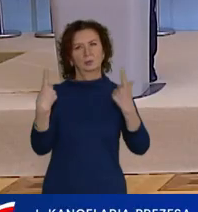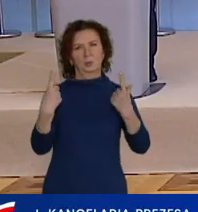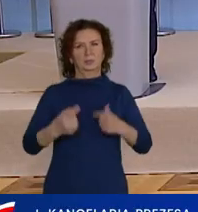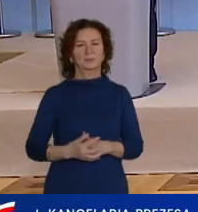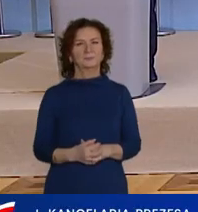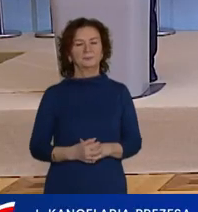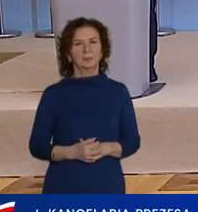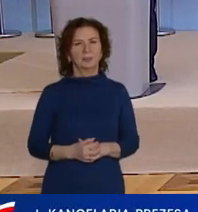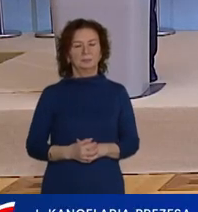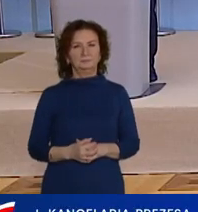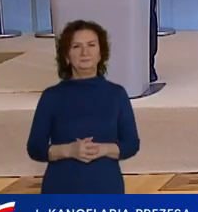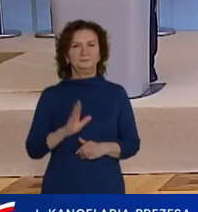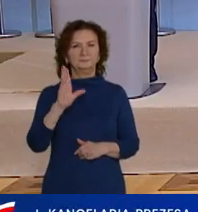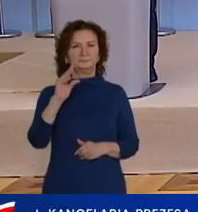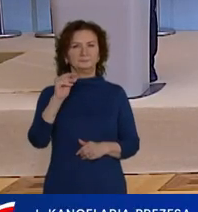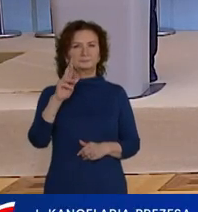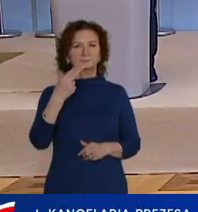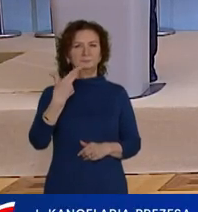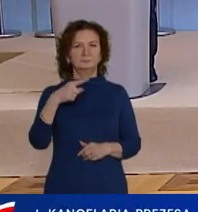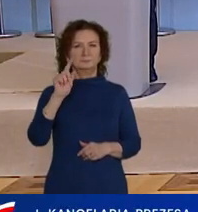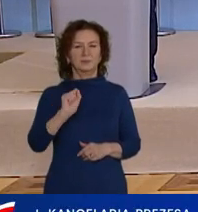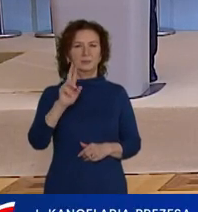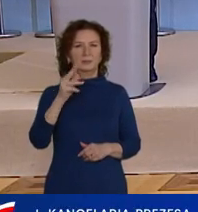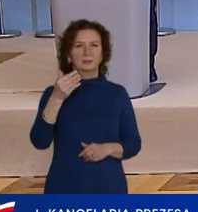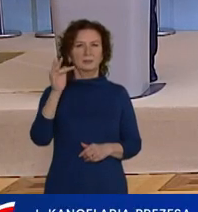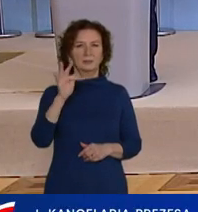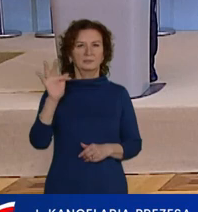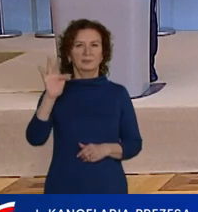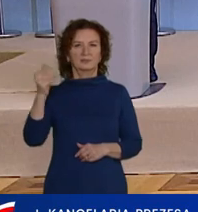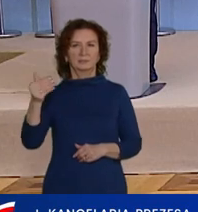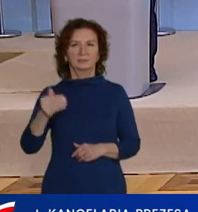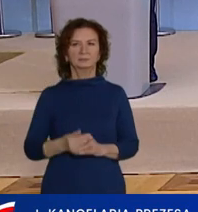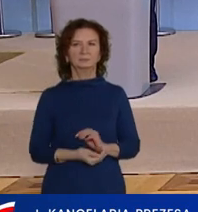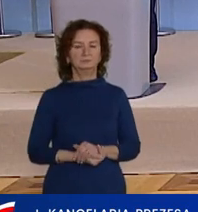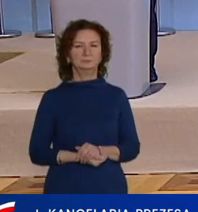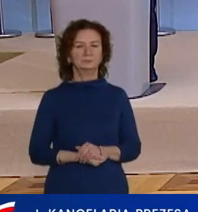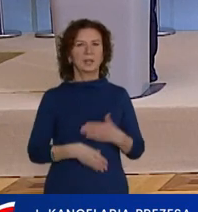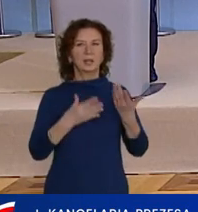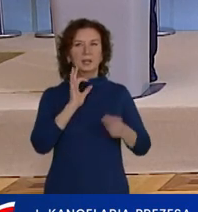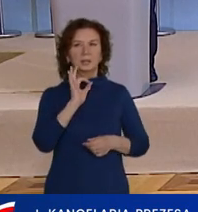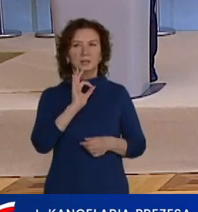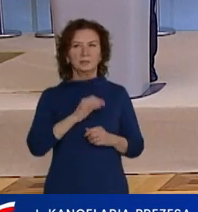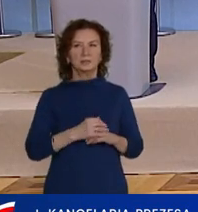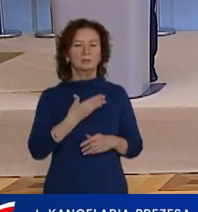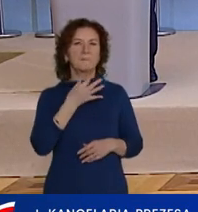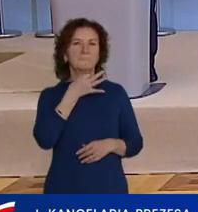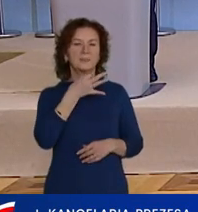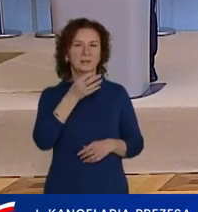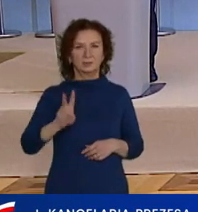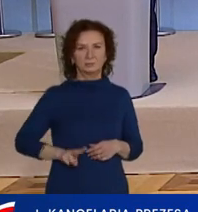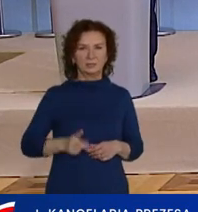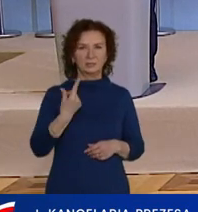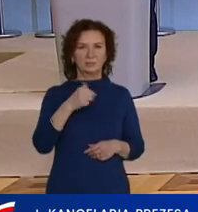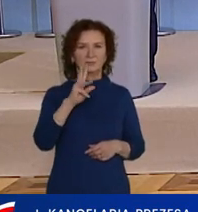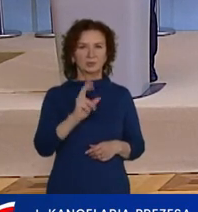Dziękuję. Redaktor Krzysztof Berenda, RMF FM. Dzień dobry. Ja mam pytanie do pana ministra